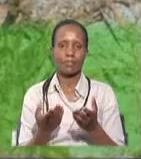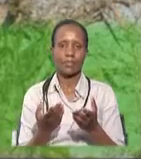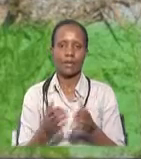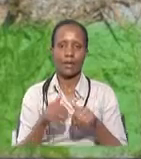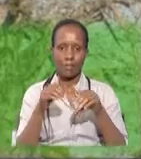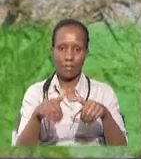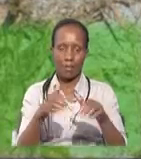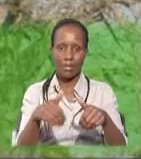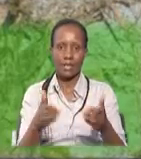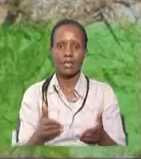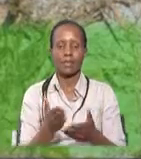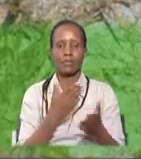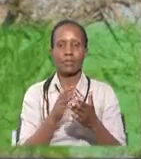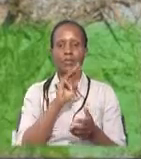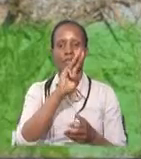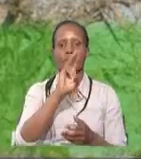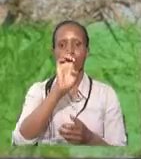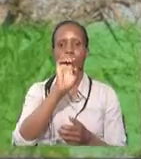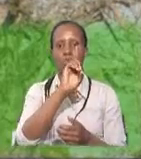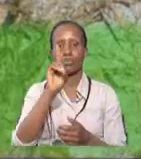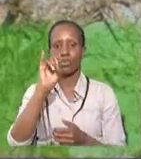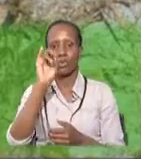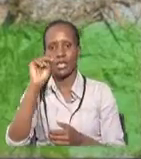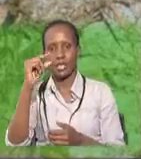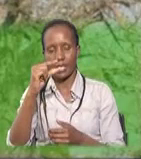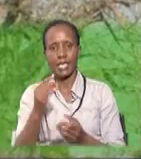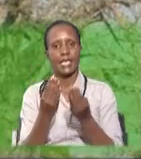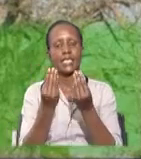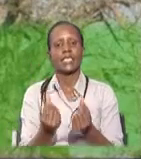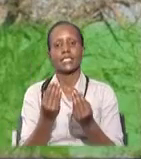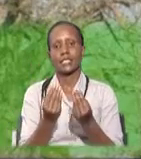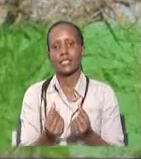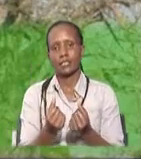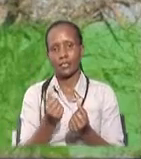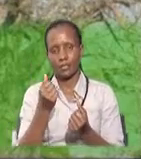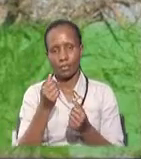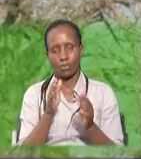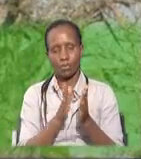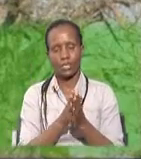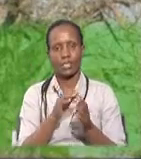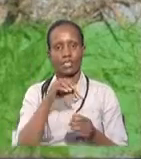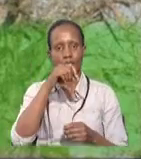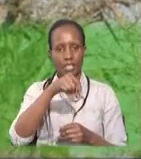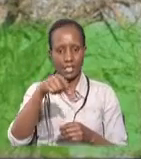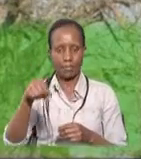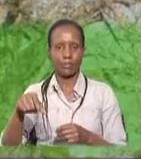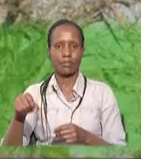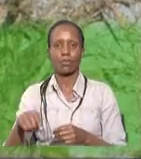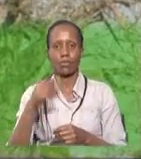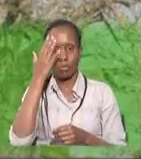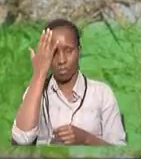kulimia weeding, ni rahisi sana kulima, kilimo cha faro, cha